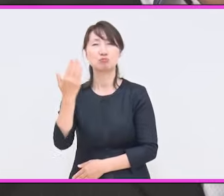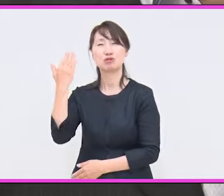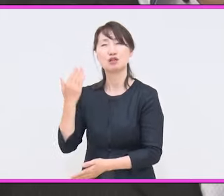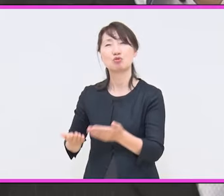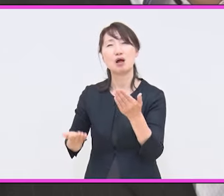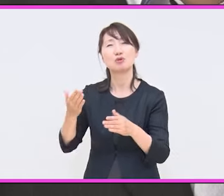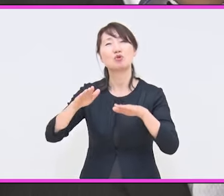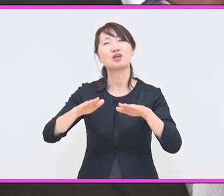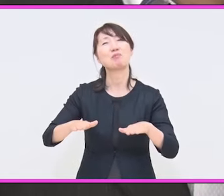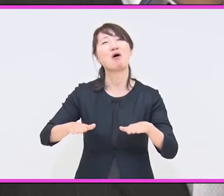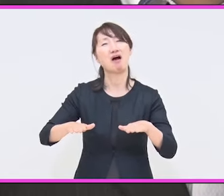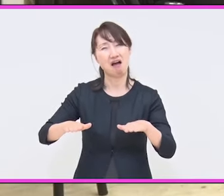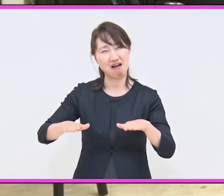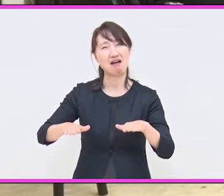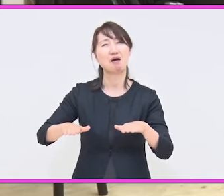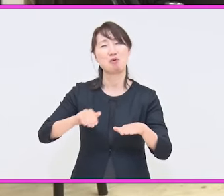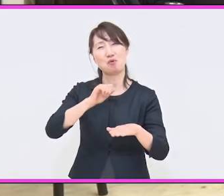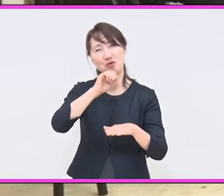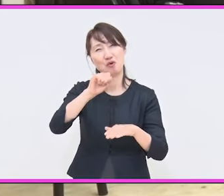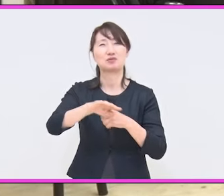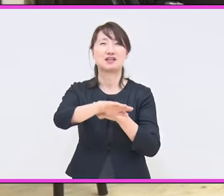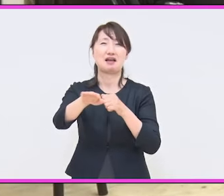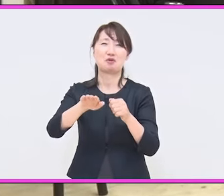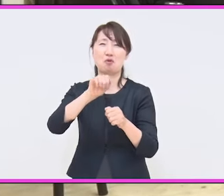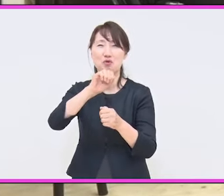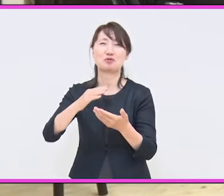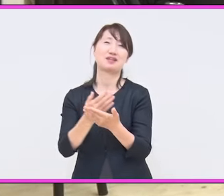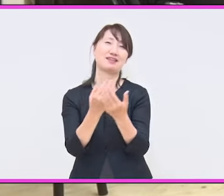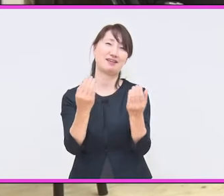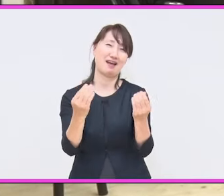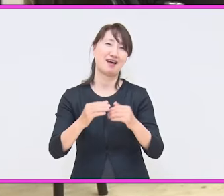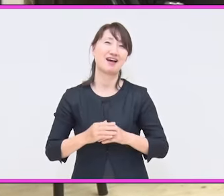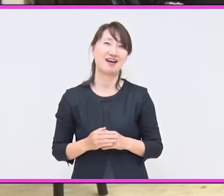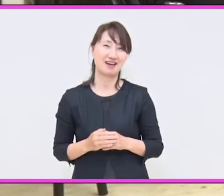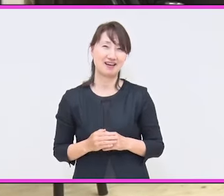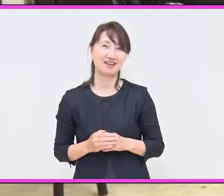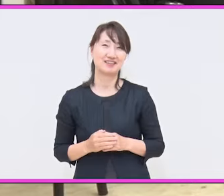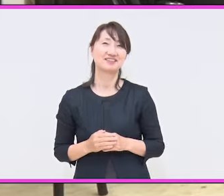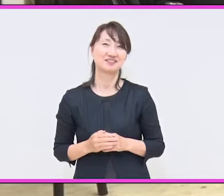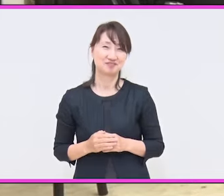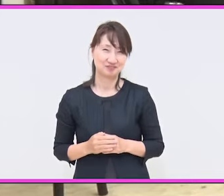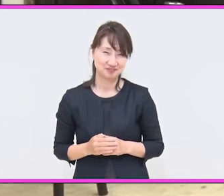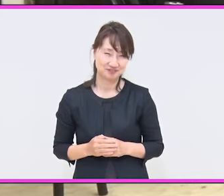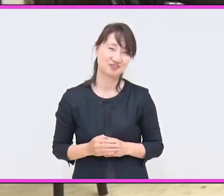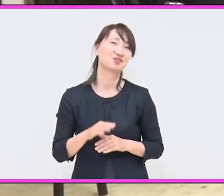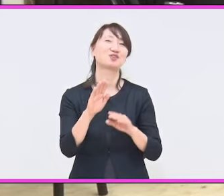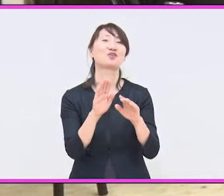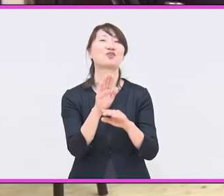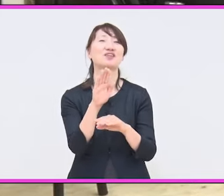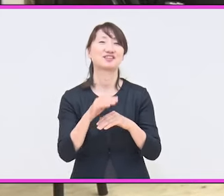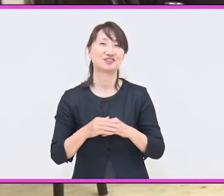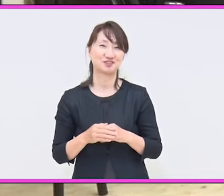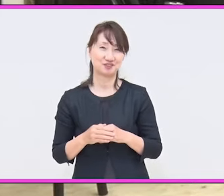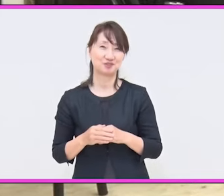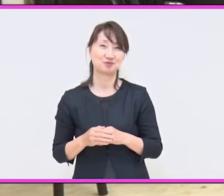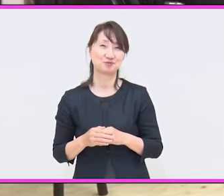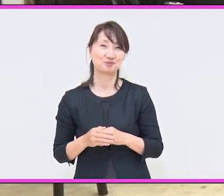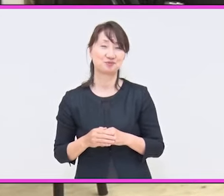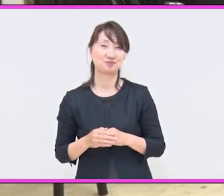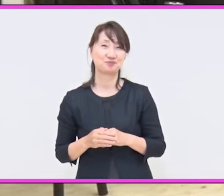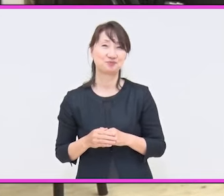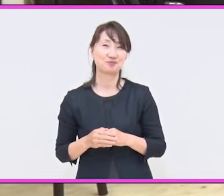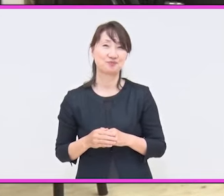環境は、 はい、もうかなりというかもう180度変わってる ぐらいの。そうなんですね、 はい、